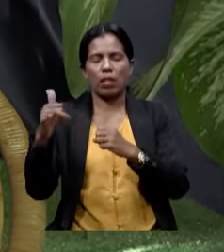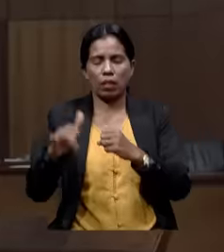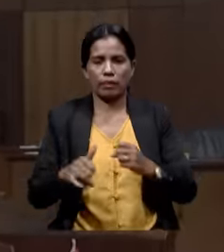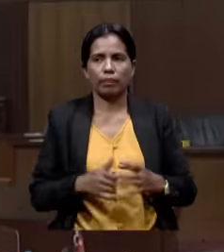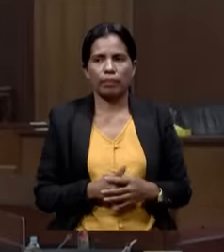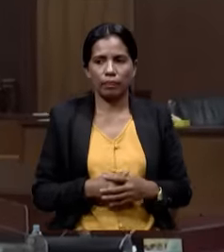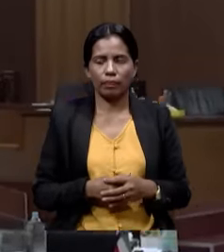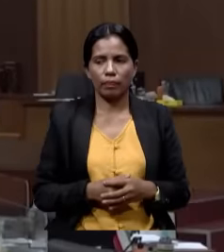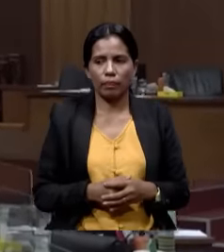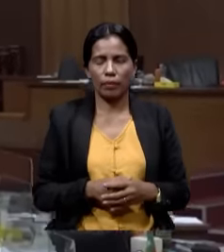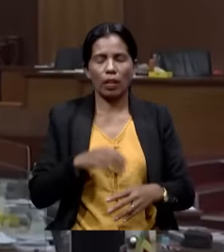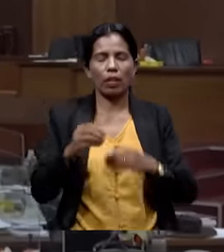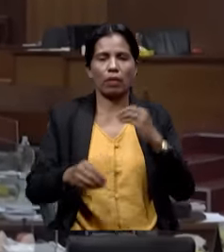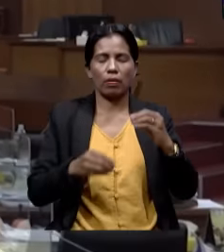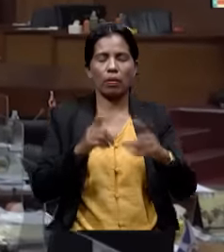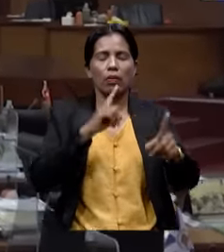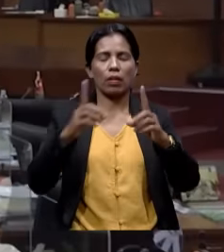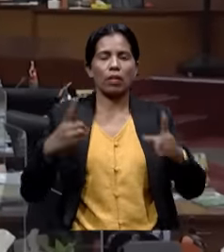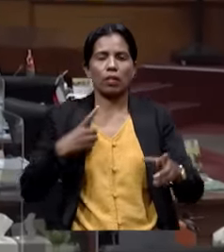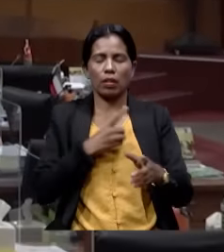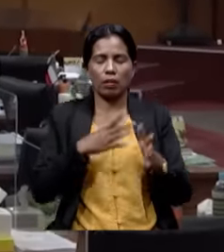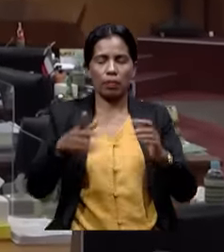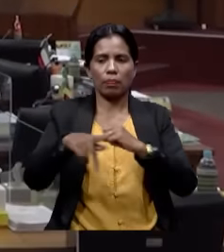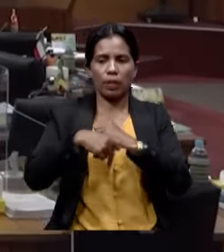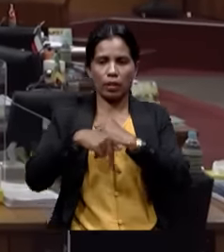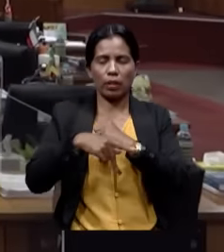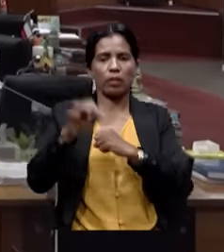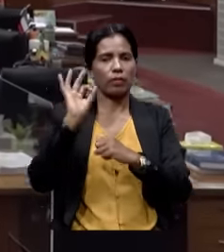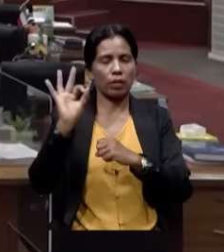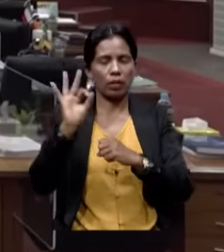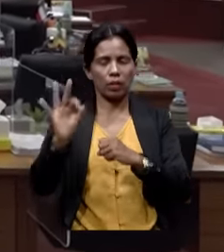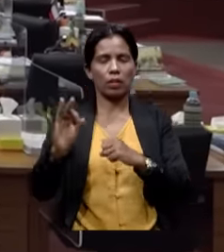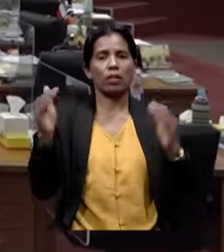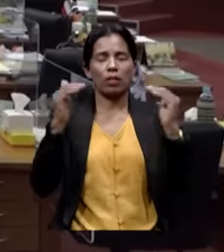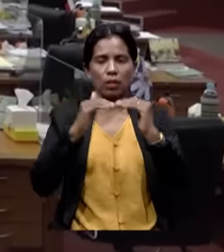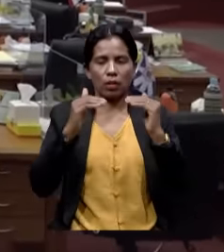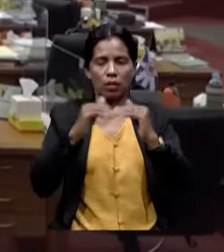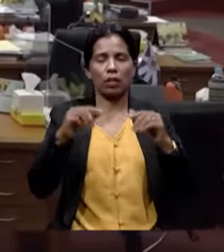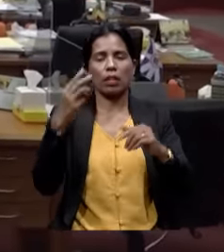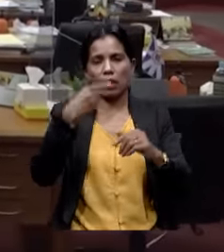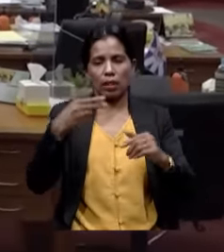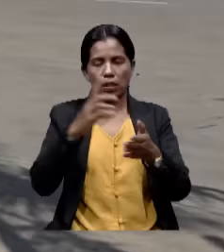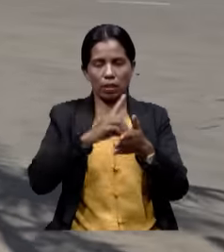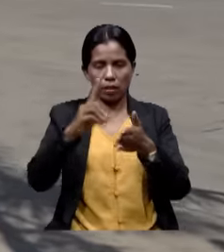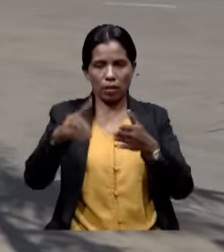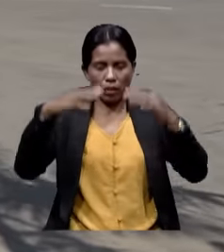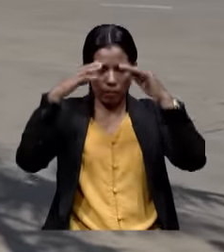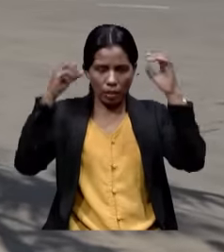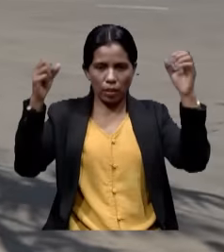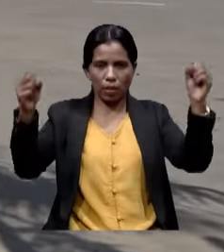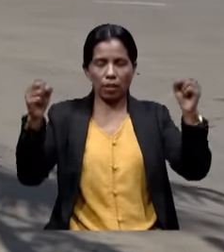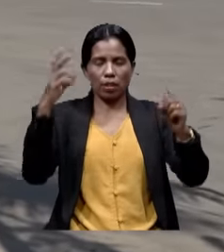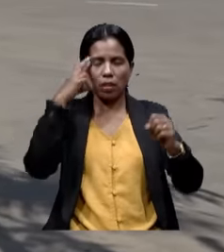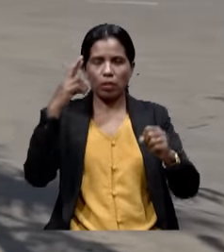lara. Relaciono kritiku si deputado bancada Fretilin, li husi komunikado in prensa i quinta semana ne, presidente Republika